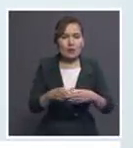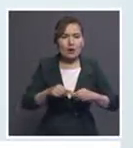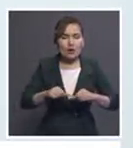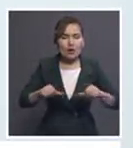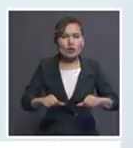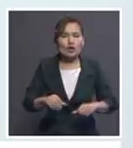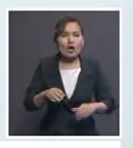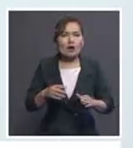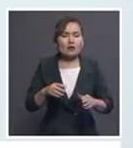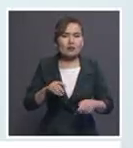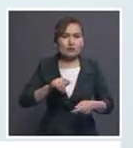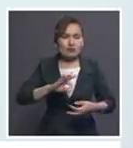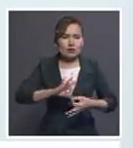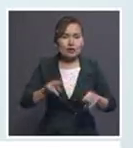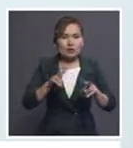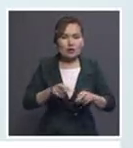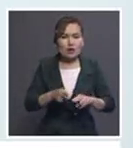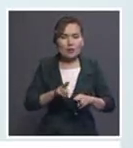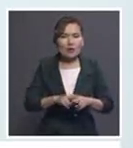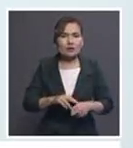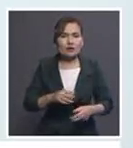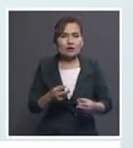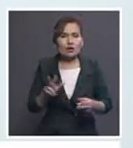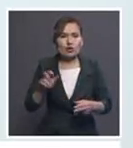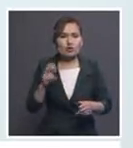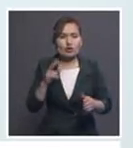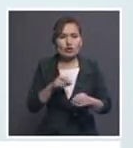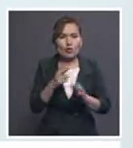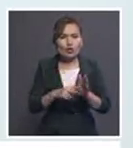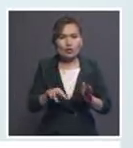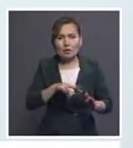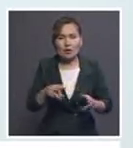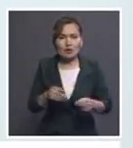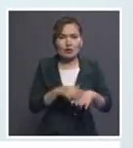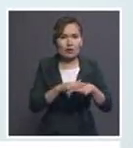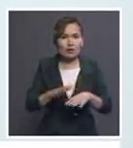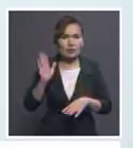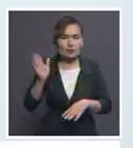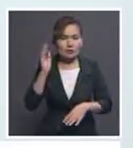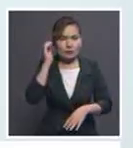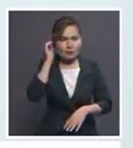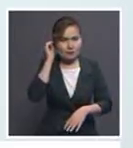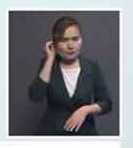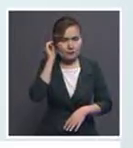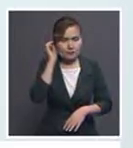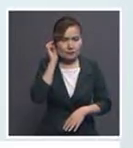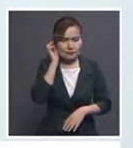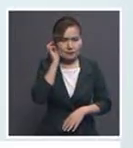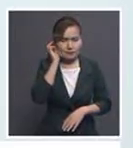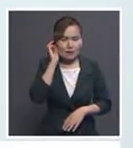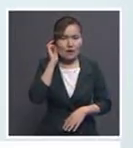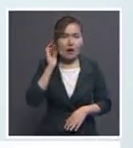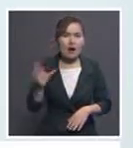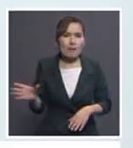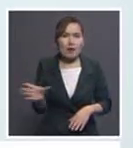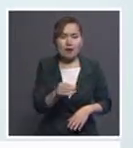гектар жерді өңдеуге 317 миллион теңге бөлді. Қолдағы ақпаратқа сәйкес облыстар әкімдіктерінің